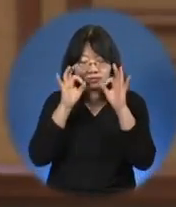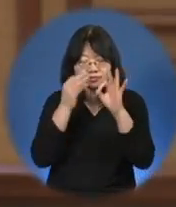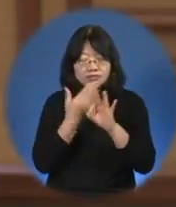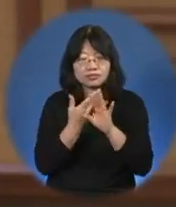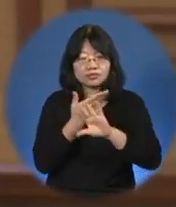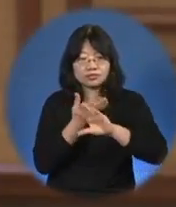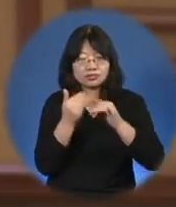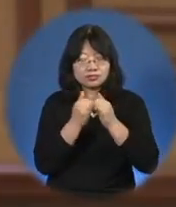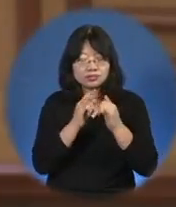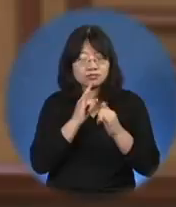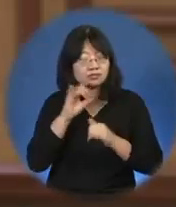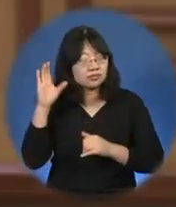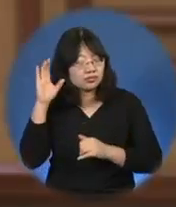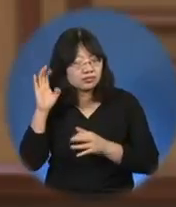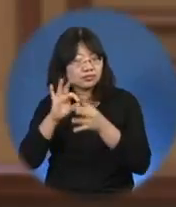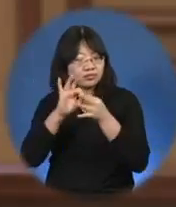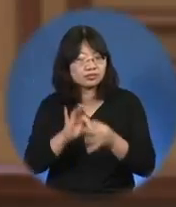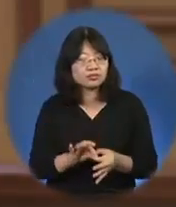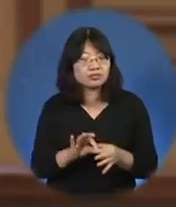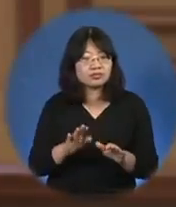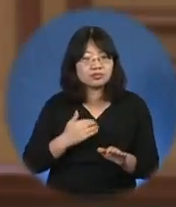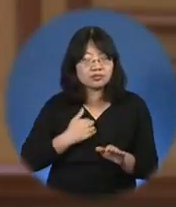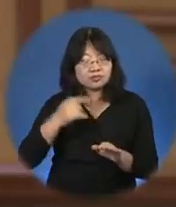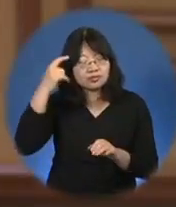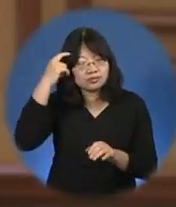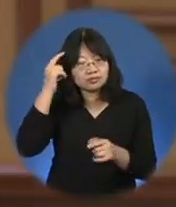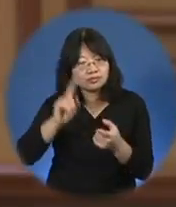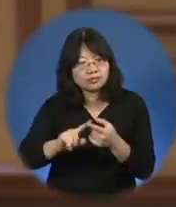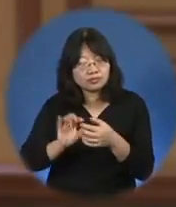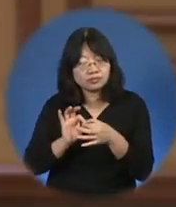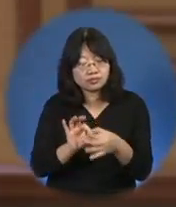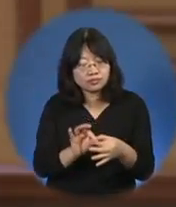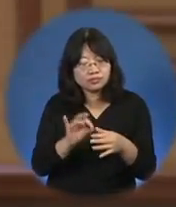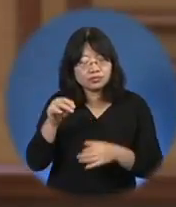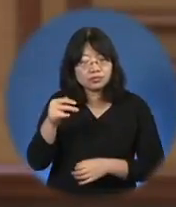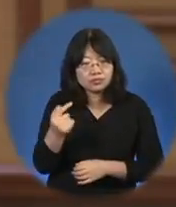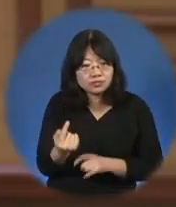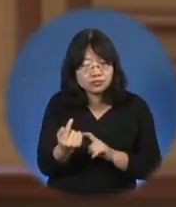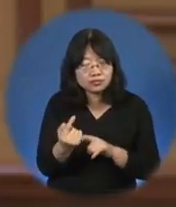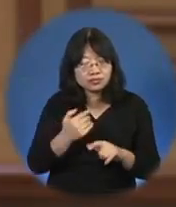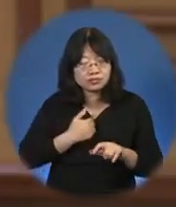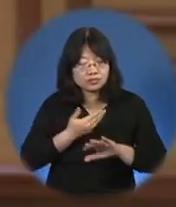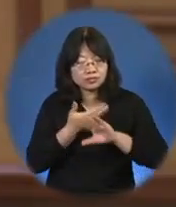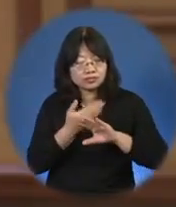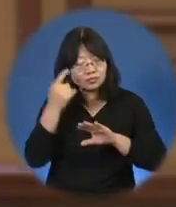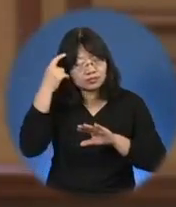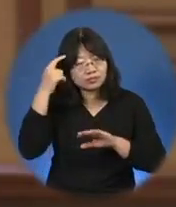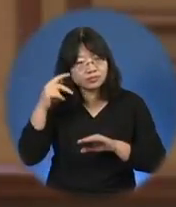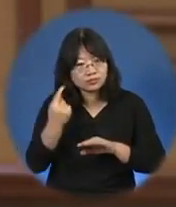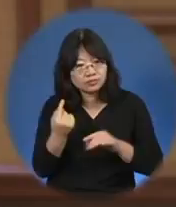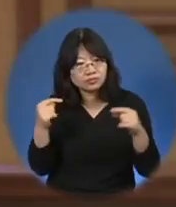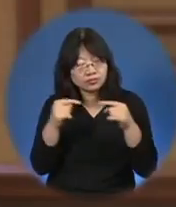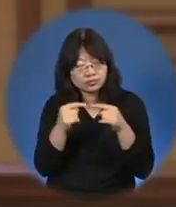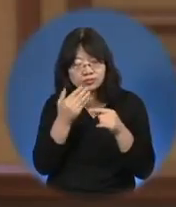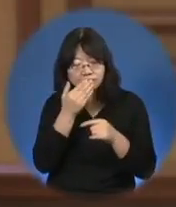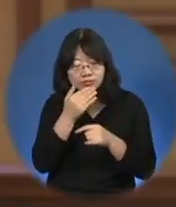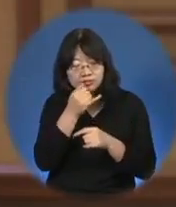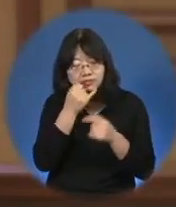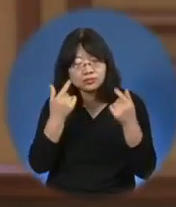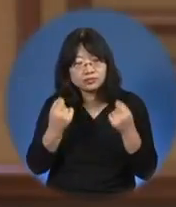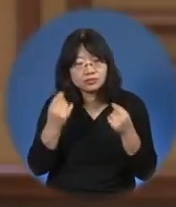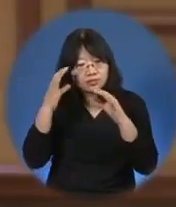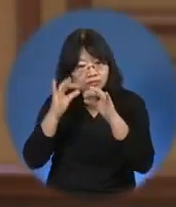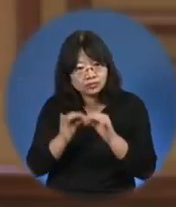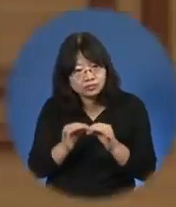거는 남의 말을 경청하면서 자기 생각을 그대로 유지하더라도 나와 다른 생각도 맞을 수 있구나라는 네.